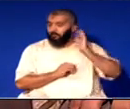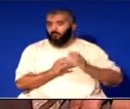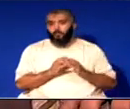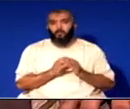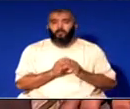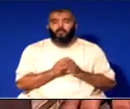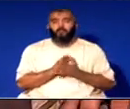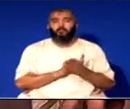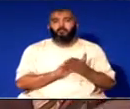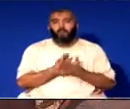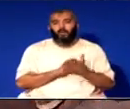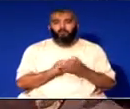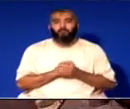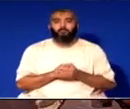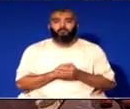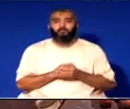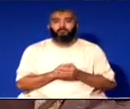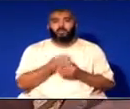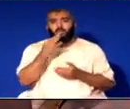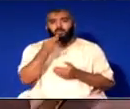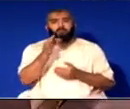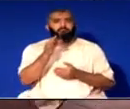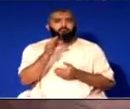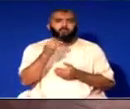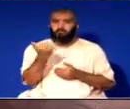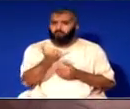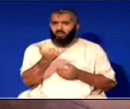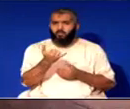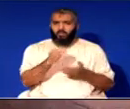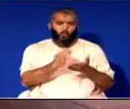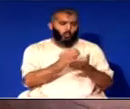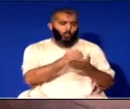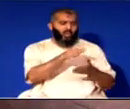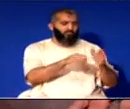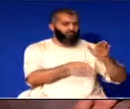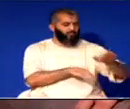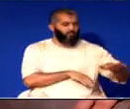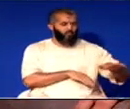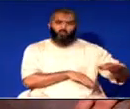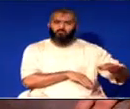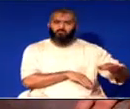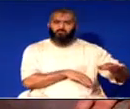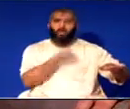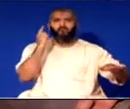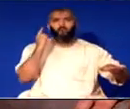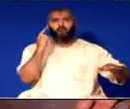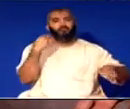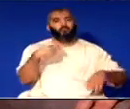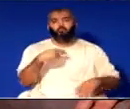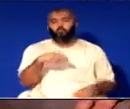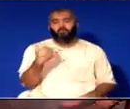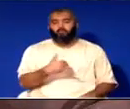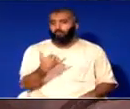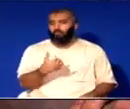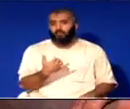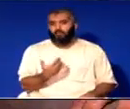خنشلة نقول لها احنا ما عندناش الحلف على المصحف هذه، ما احنا يكفينا، يقول والله يكفينا، يعني ماذا احنا يقول والله العظيم ما